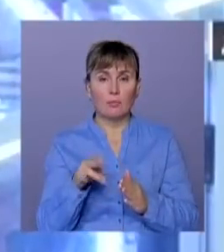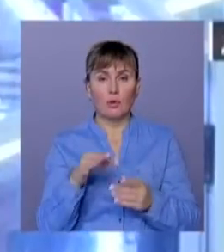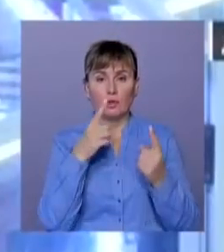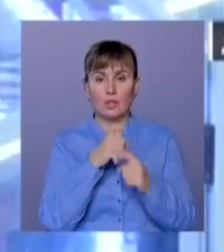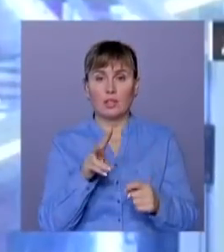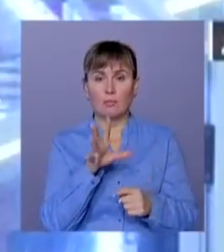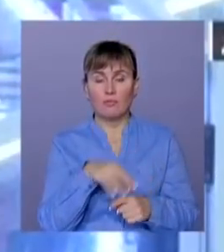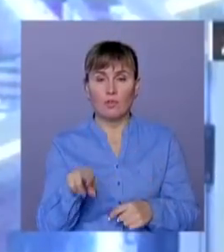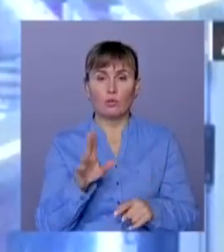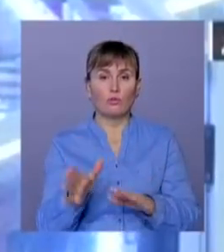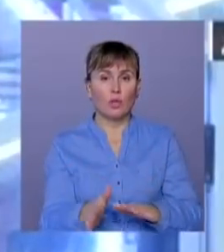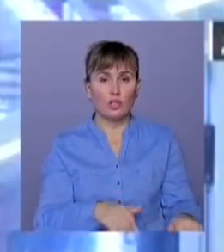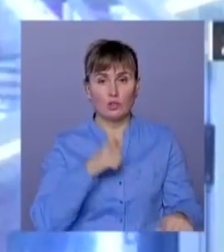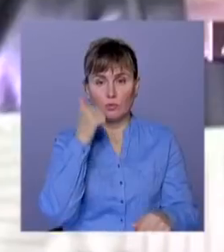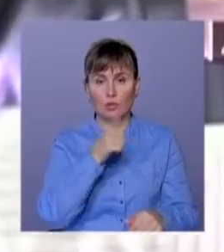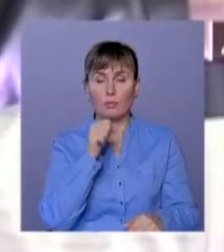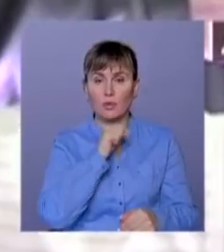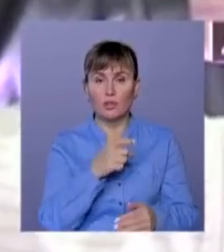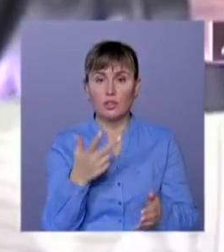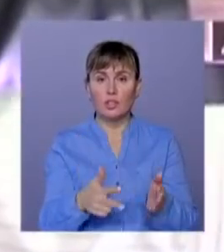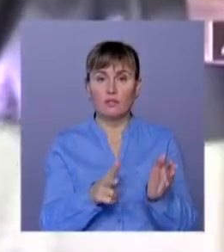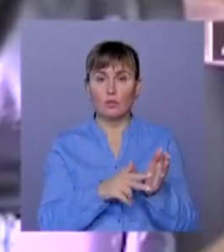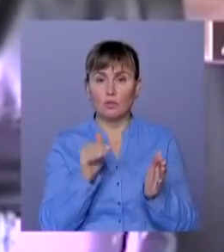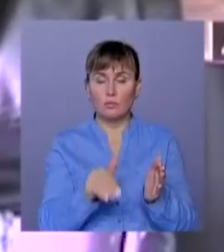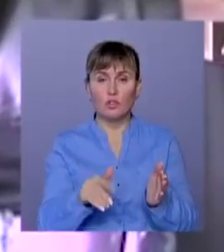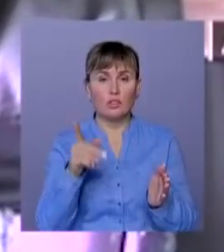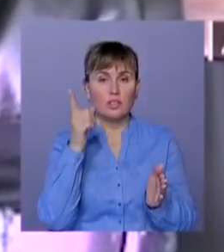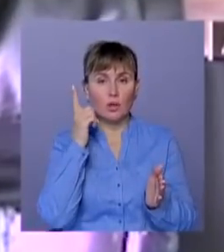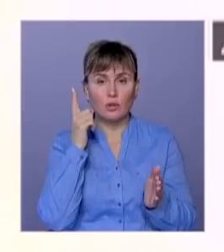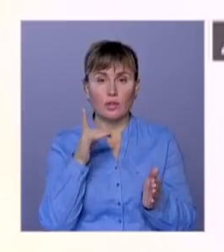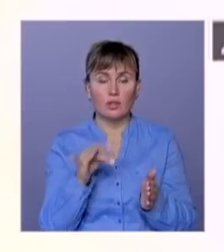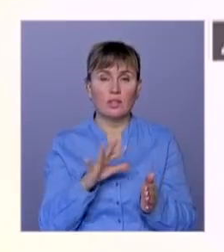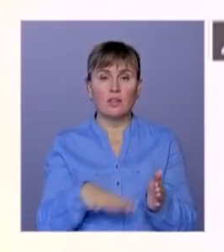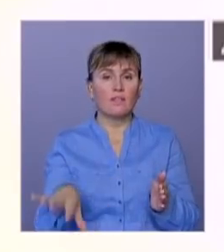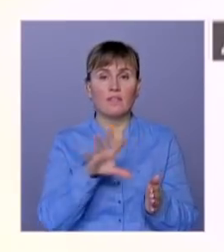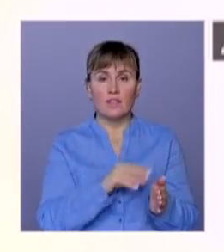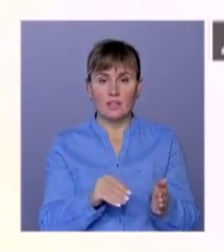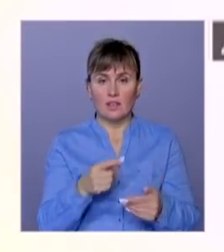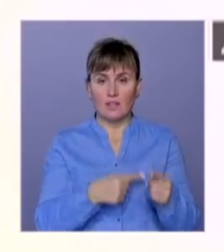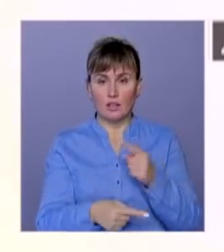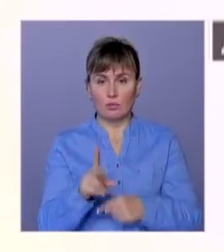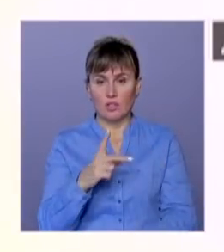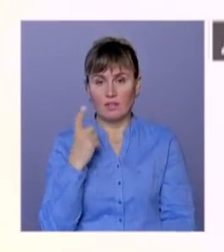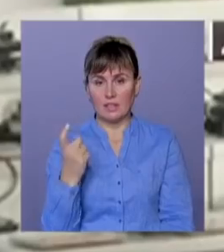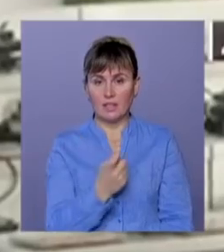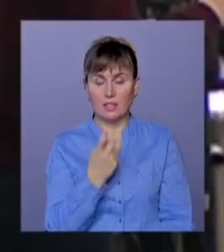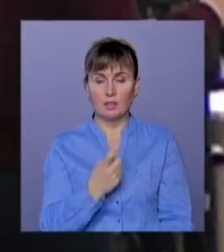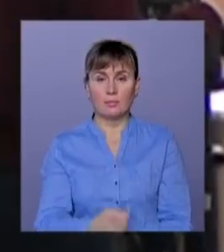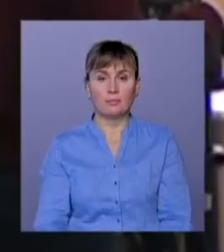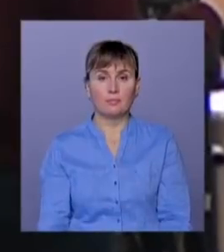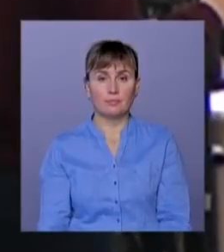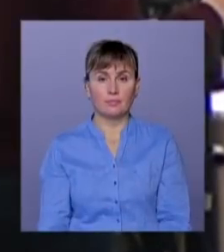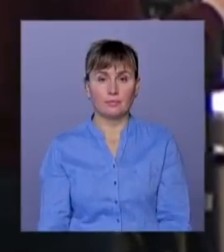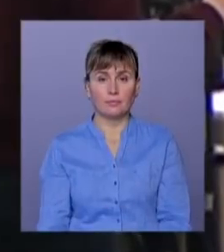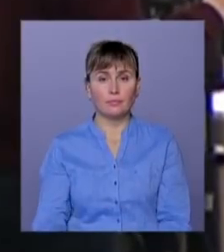МВД, только в уходящем году похищено 38 тысяч телефонов, и далеко не все из них вернулись к владельцам.